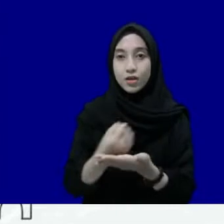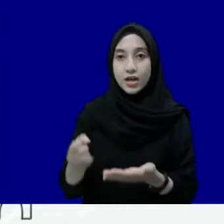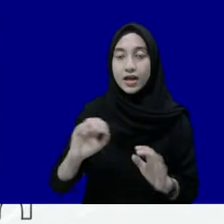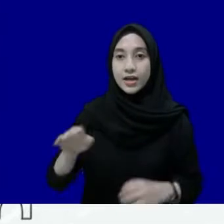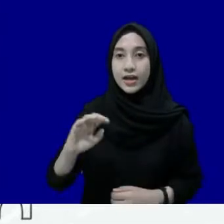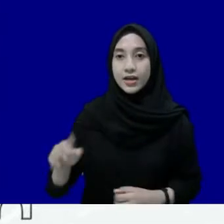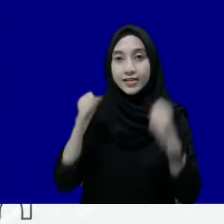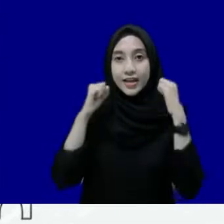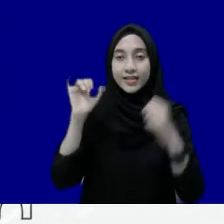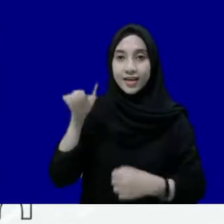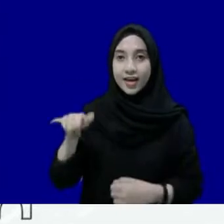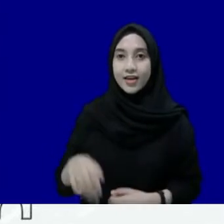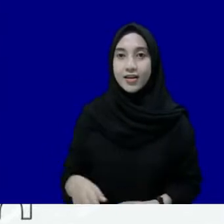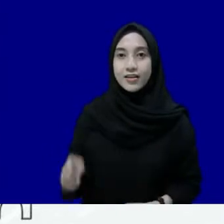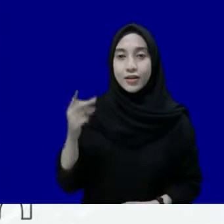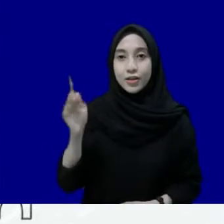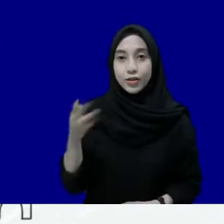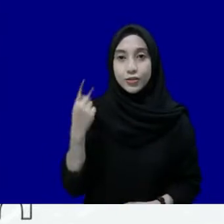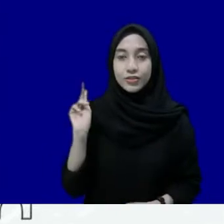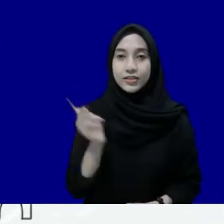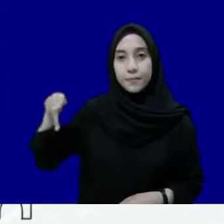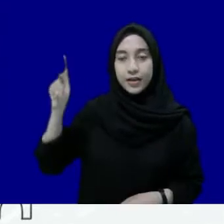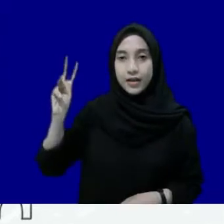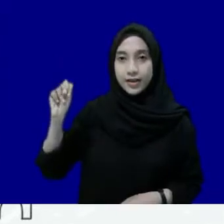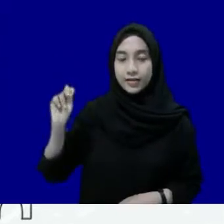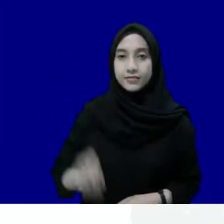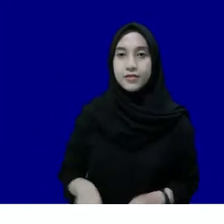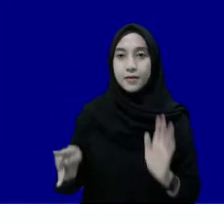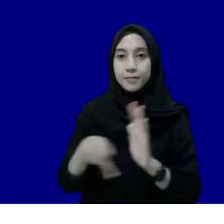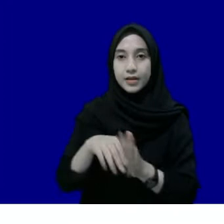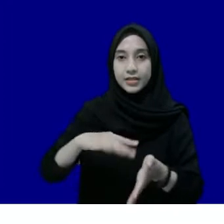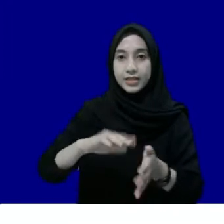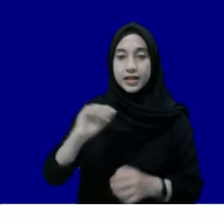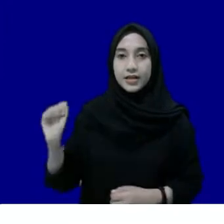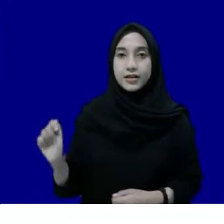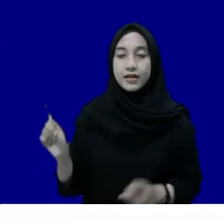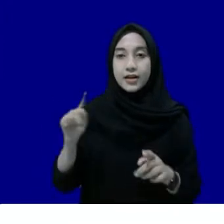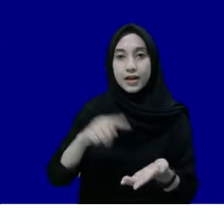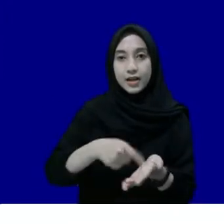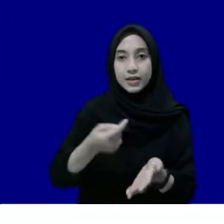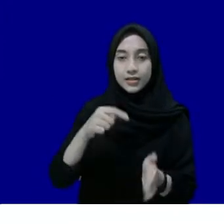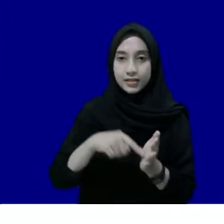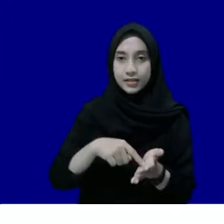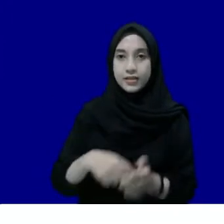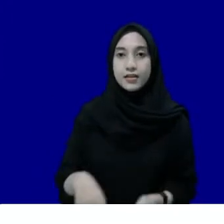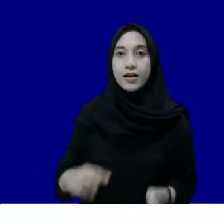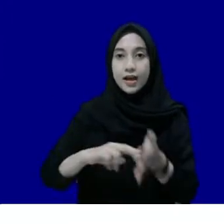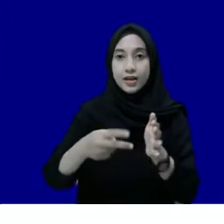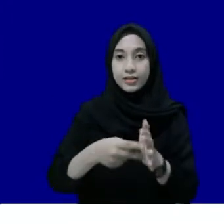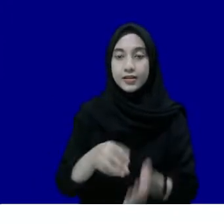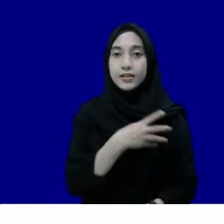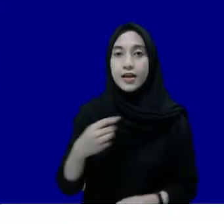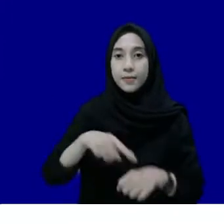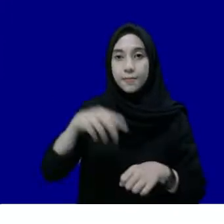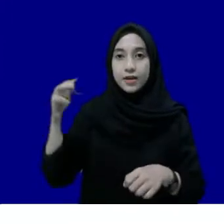ya. Yuk kita belajar pendidikan Pancasila. Materi kali ini tentang arti dan makna Sumpah Pemuda